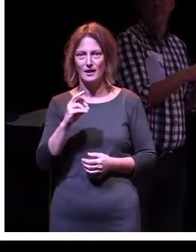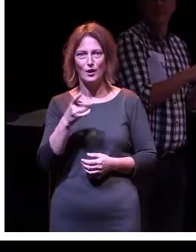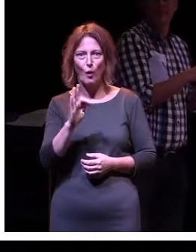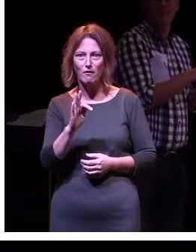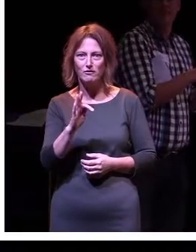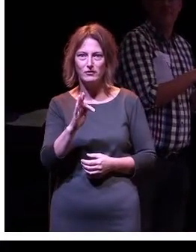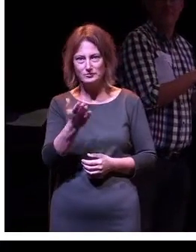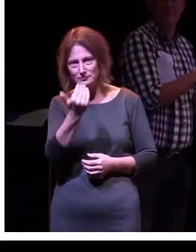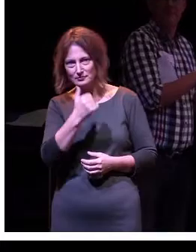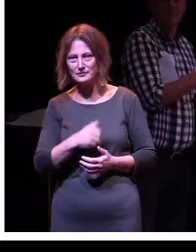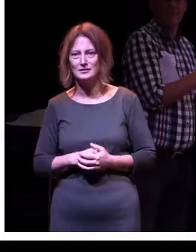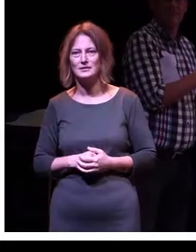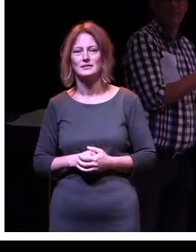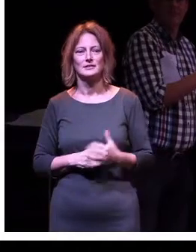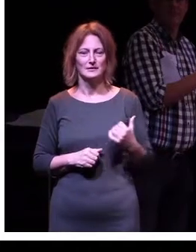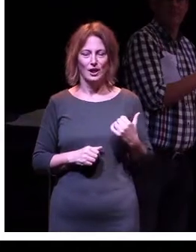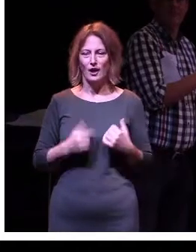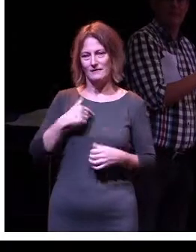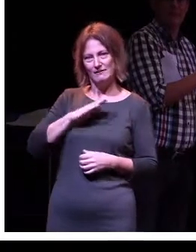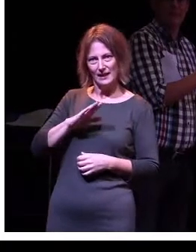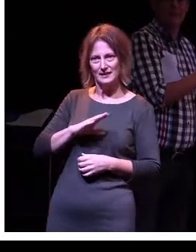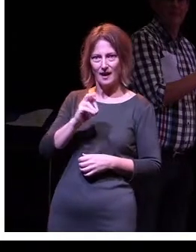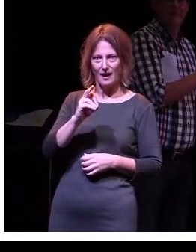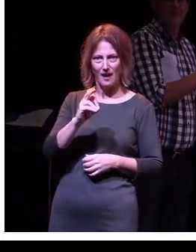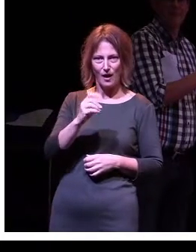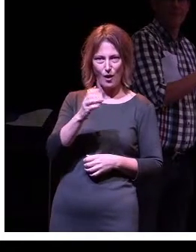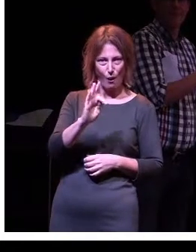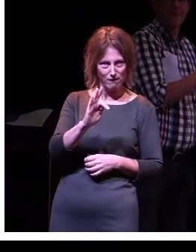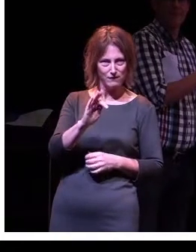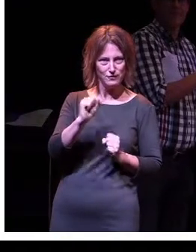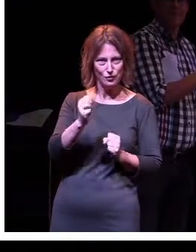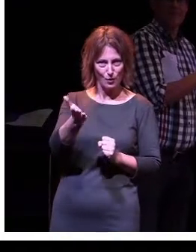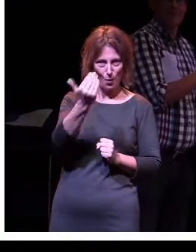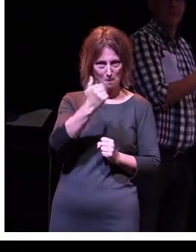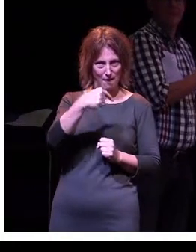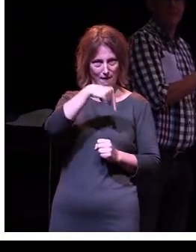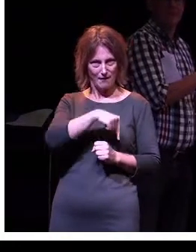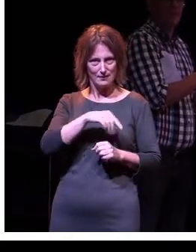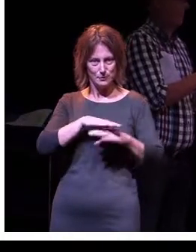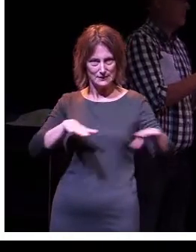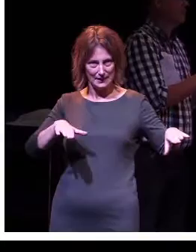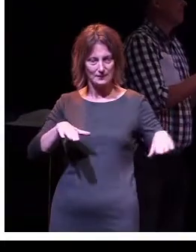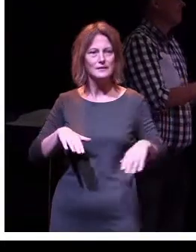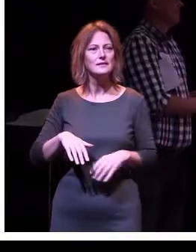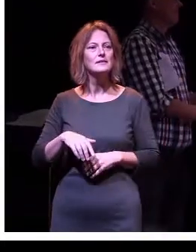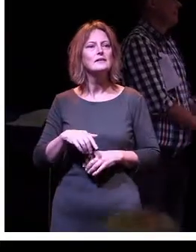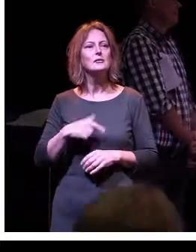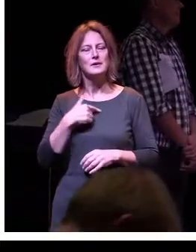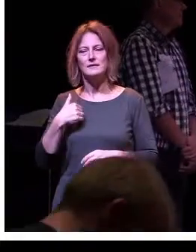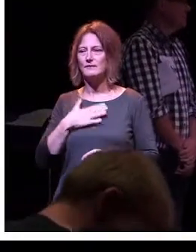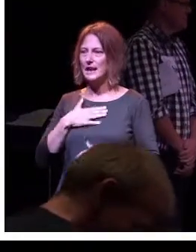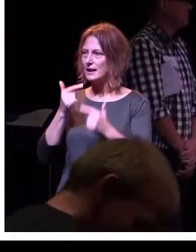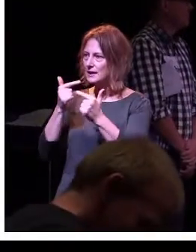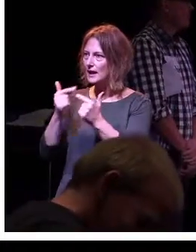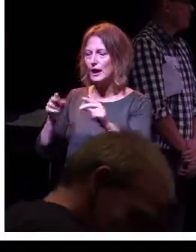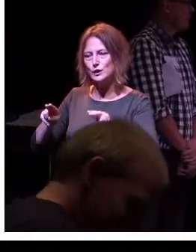Rolf banar sin väg in på scen i spotljusens glans så ska jag passa på att tacka juryn. Tack för att ni ställde